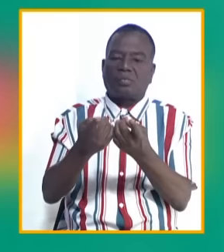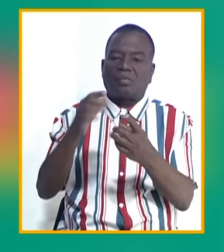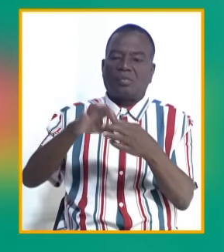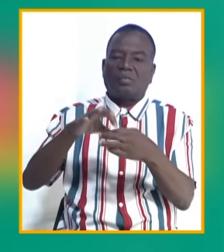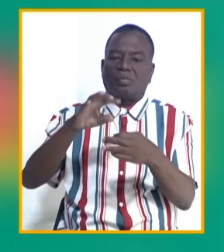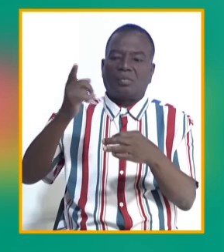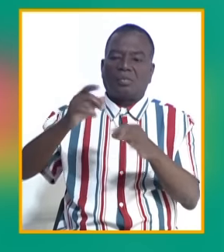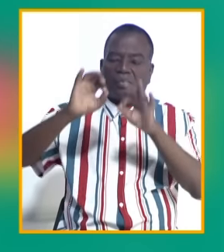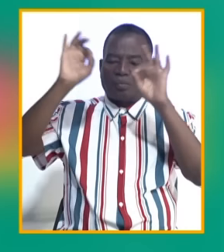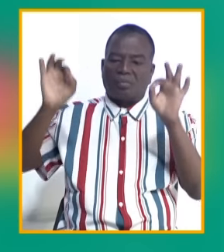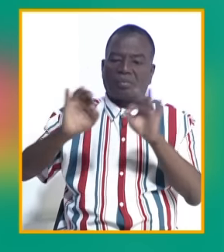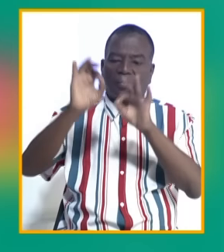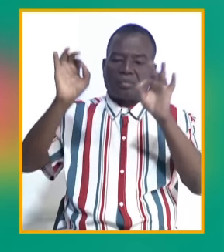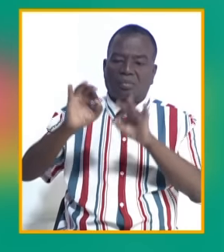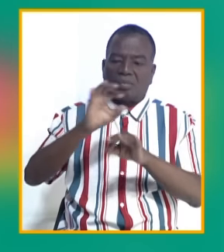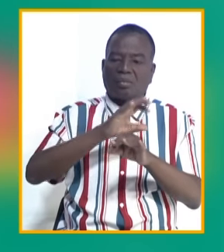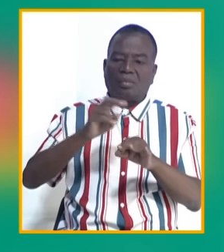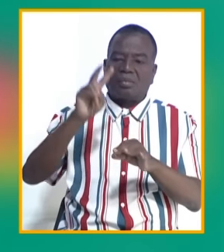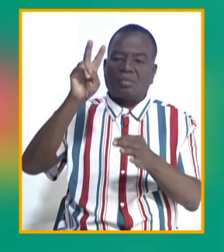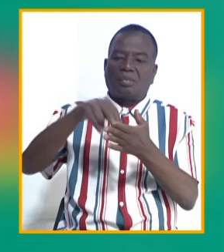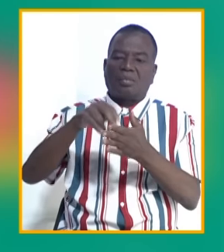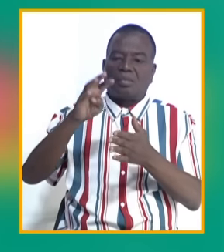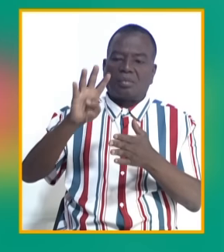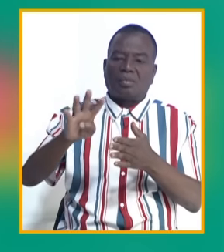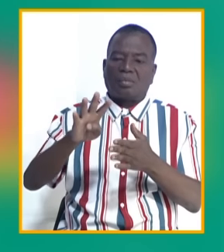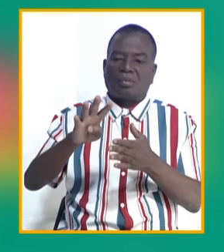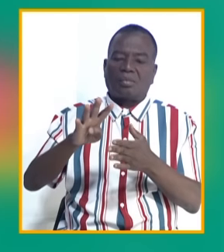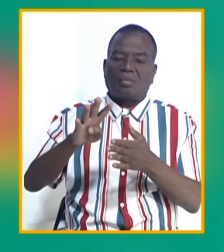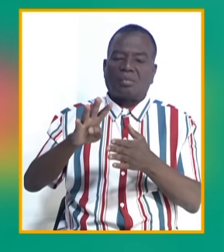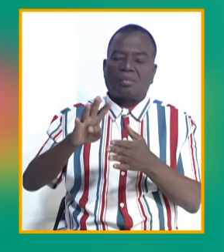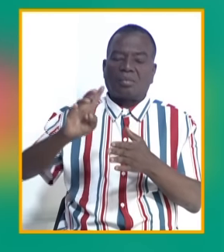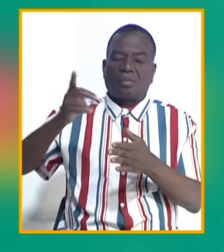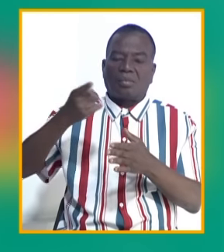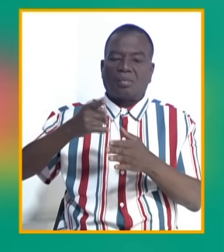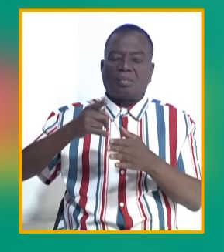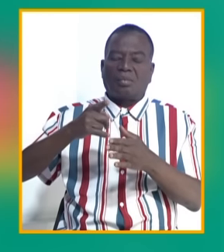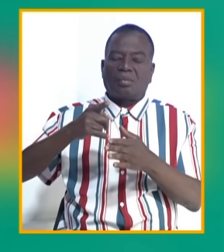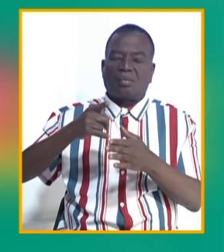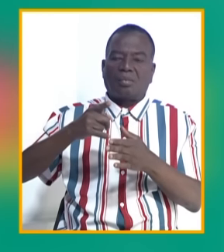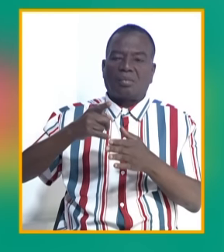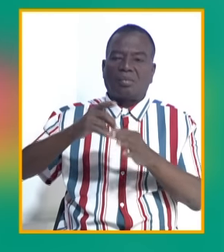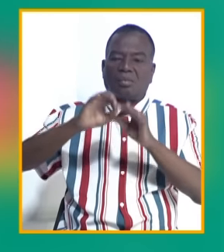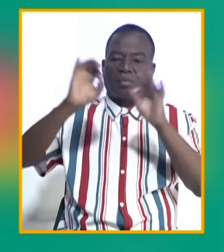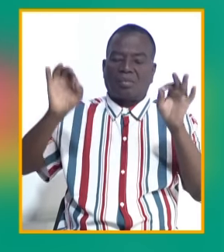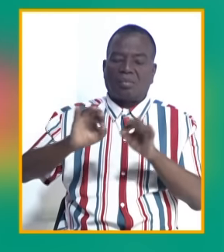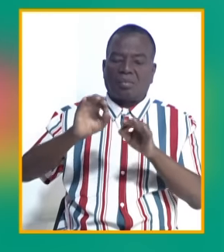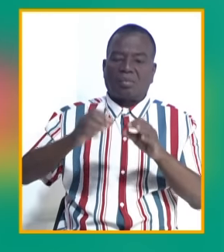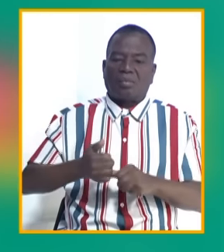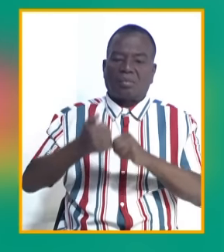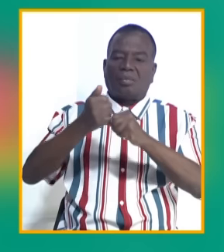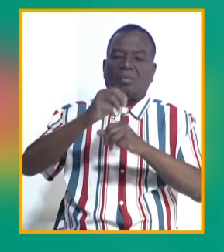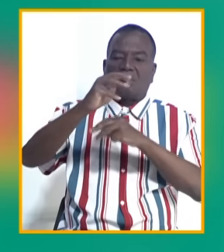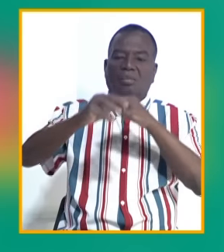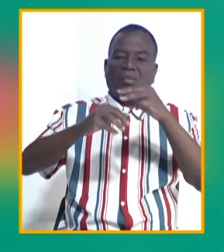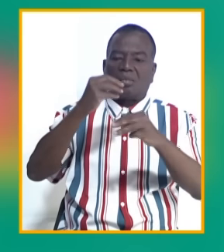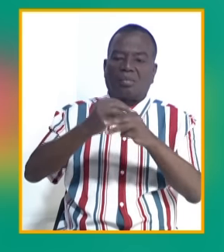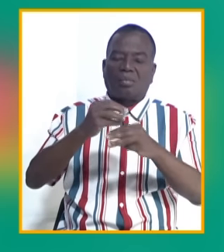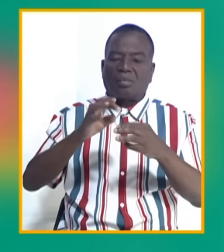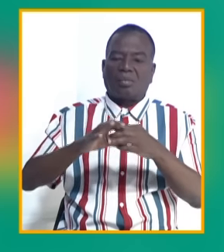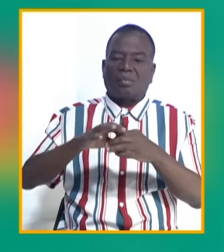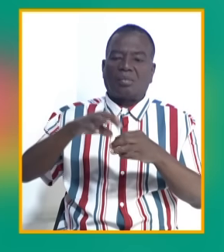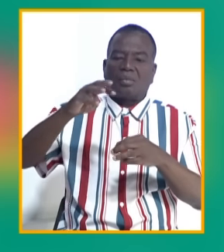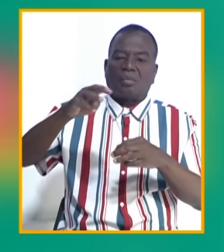Diaby, au sommet donc, de ces affiches comptant pour les quarts de finale de cette première édition de la Maramonde 2024.